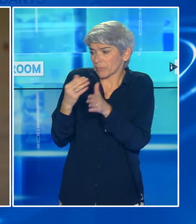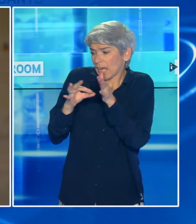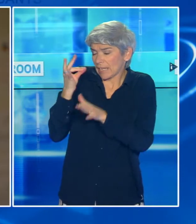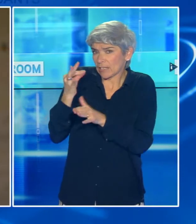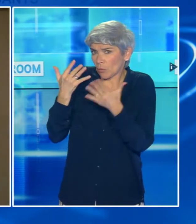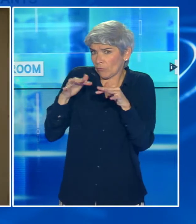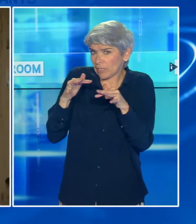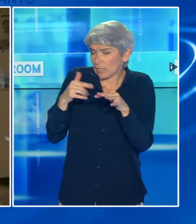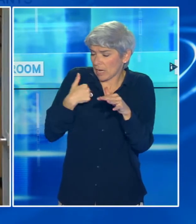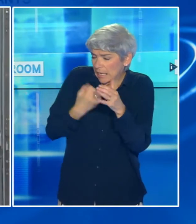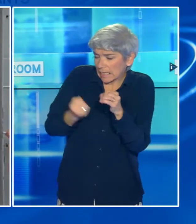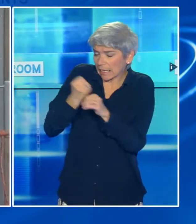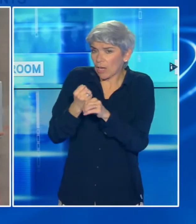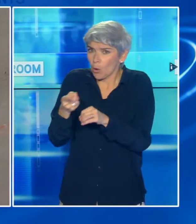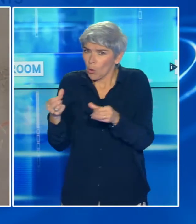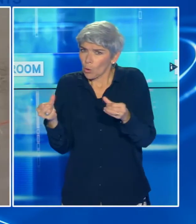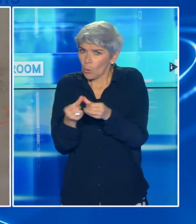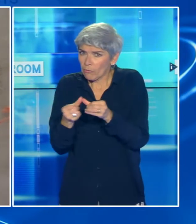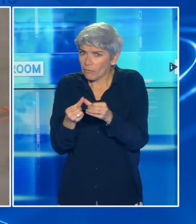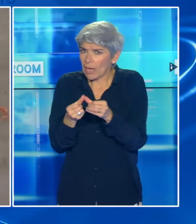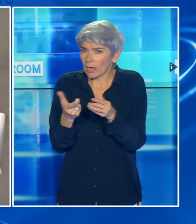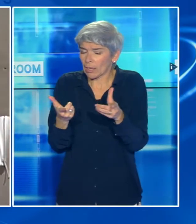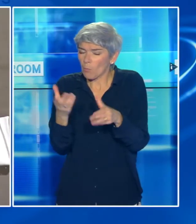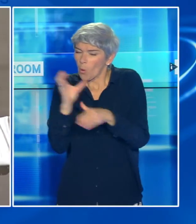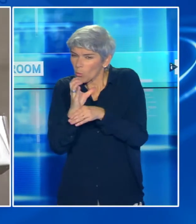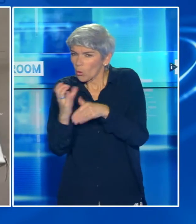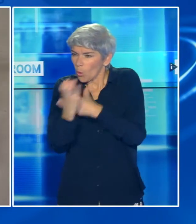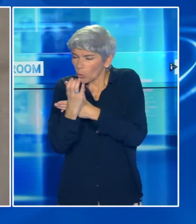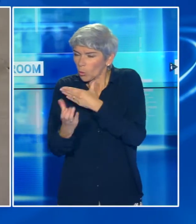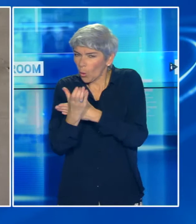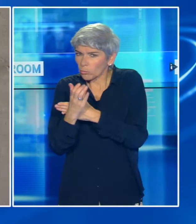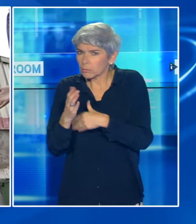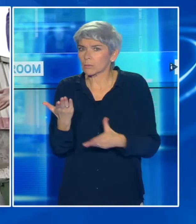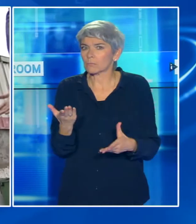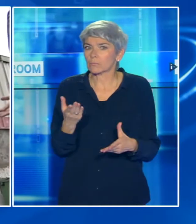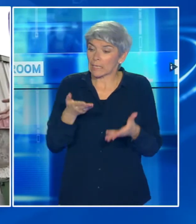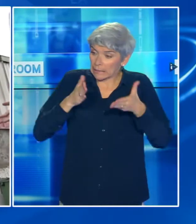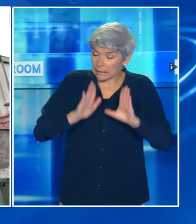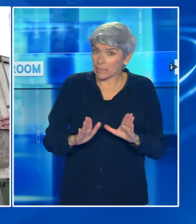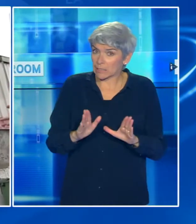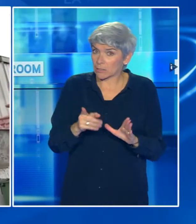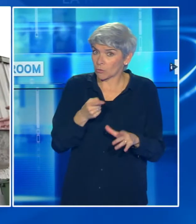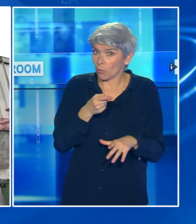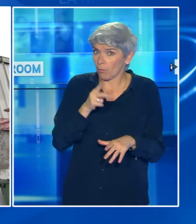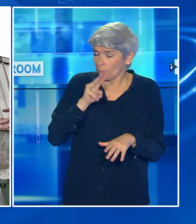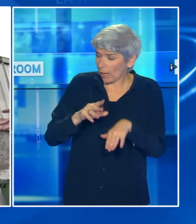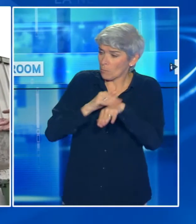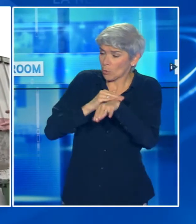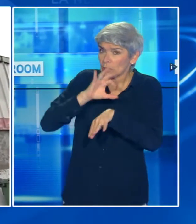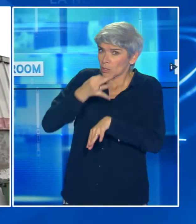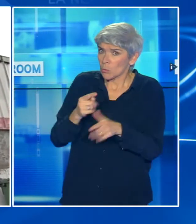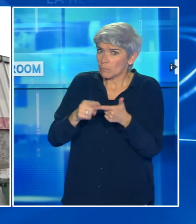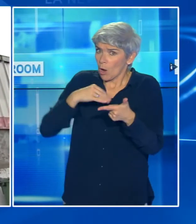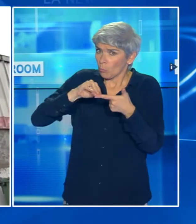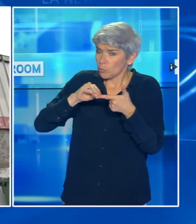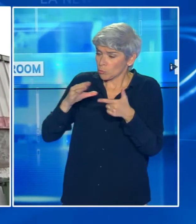et notre victoire à Hayange, et qui fait constamment de l'anti-front national primaire. C'est une décision effectivement qui est d'une part politique, mais qui est d'une part